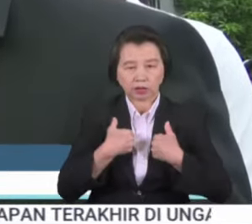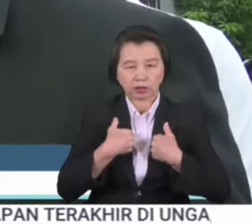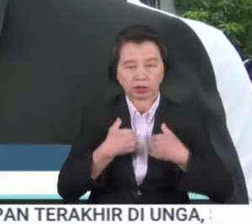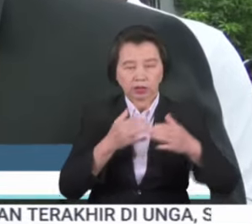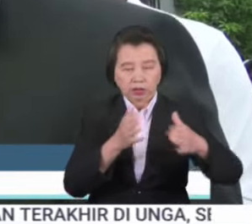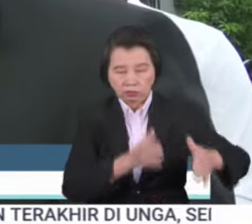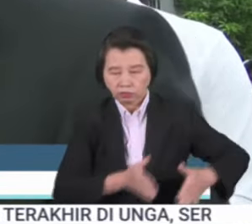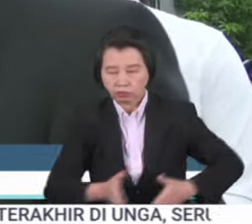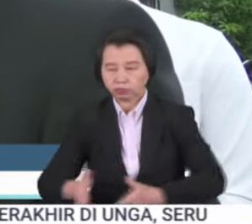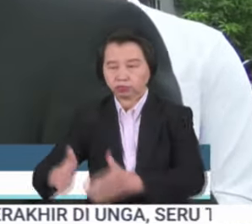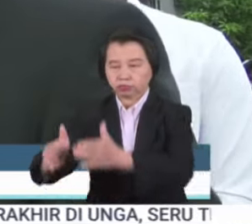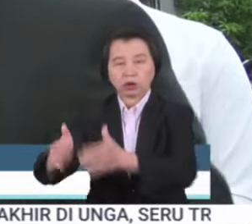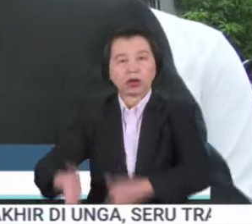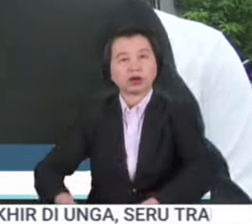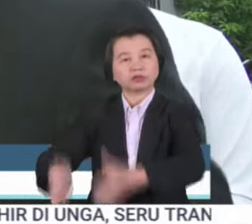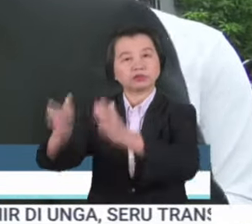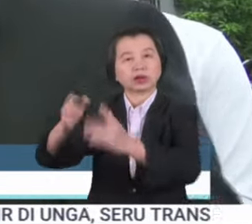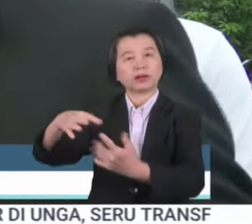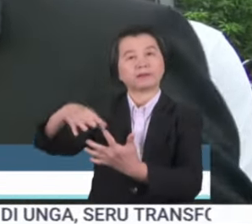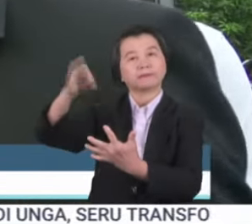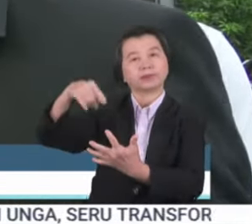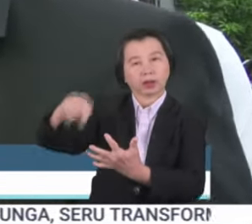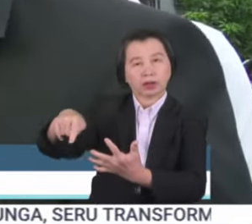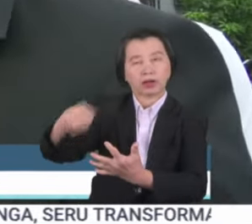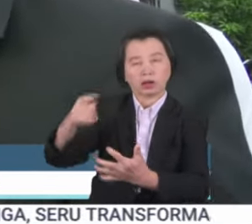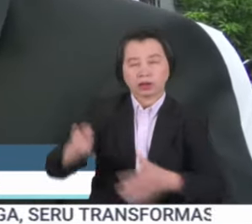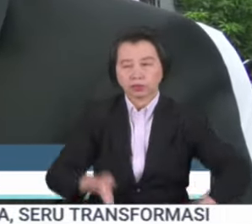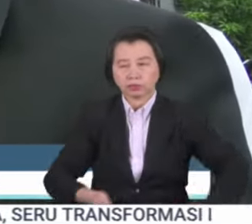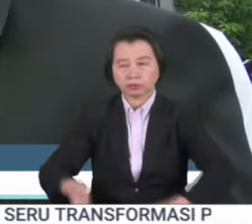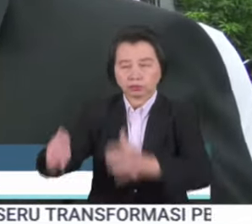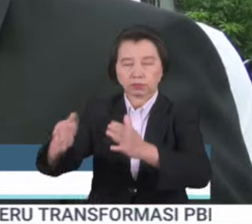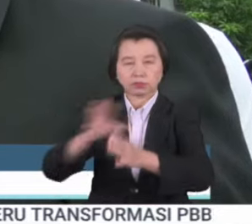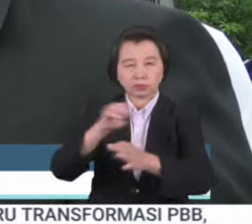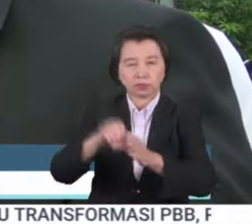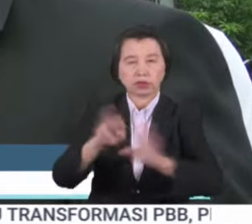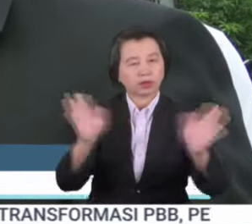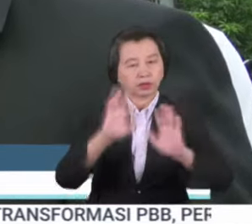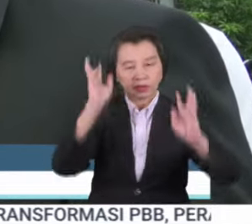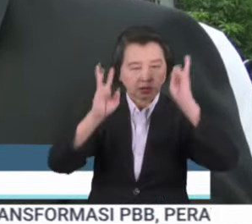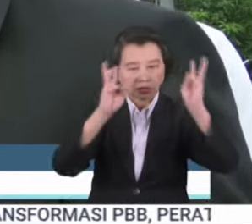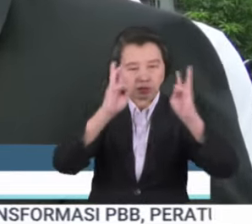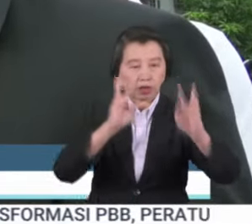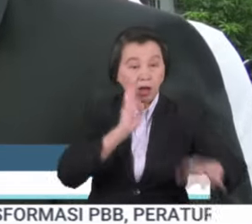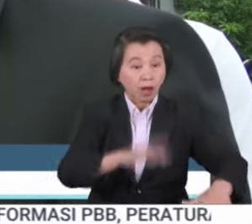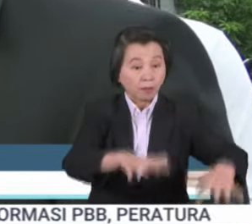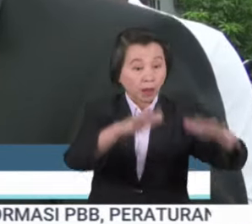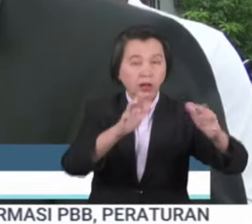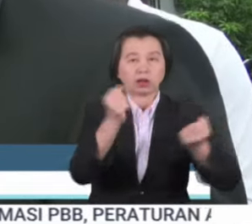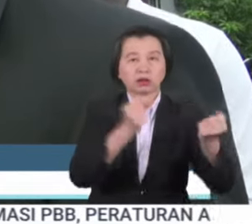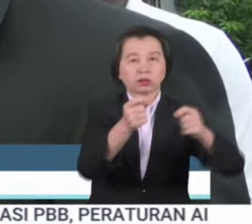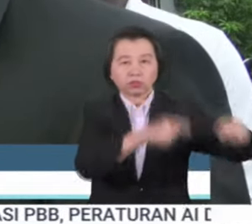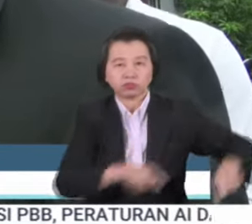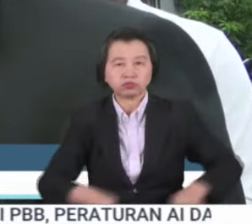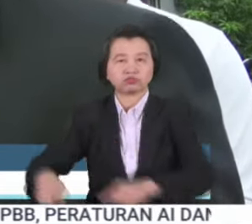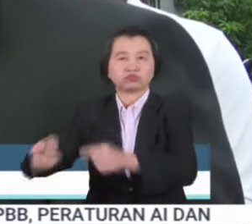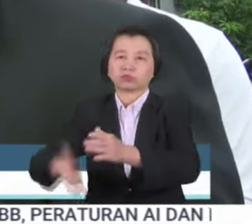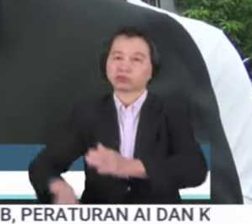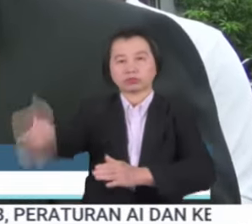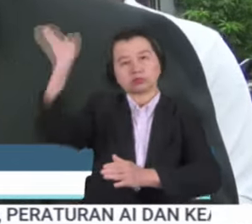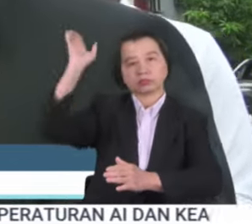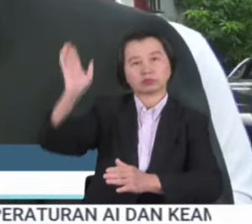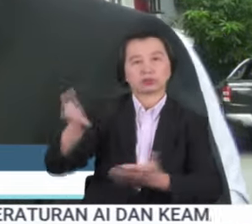ini, penduduk di kawasan ini yang terlibat rasa jangan risau lagi lah. InsyaAllah jika berlaku banjir, kita dah